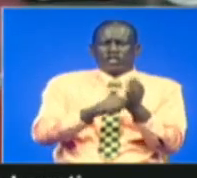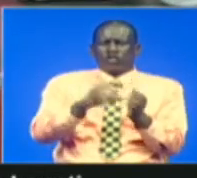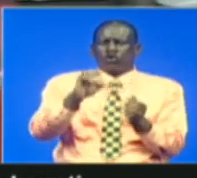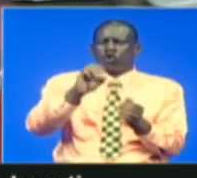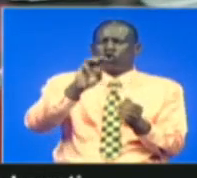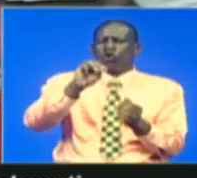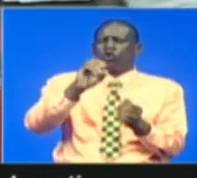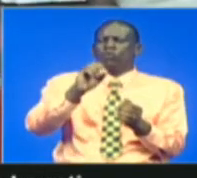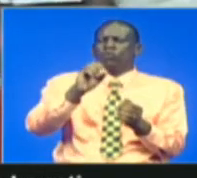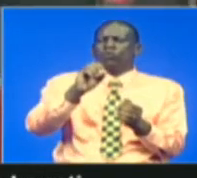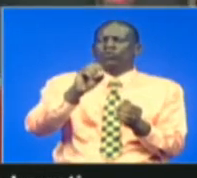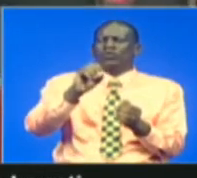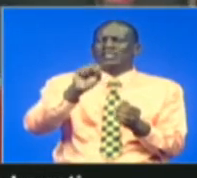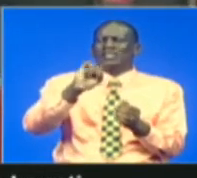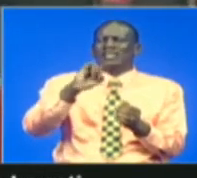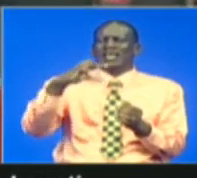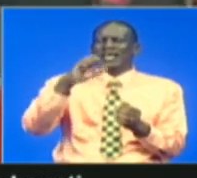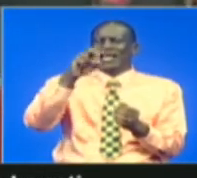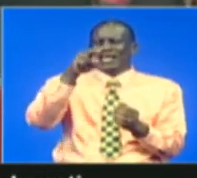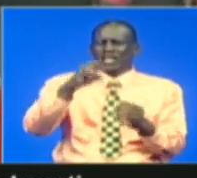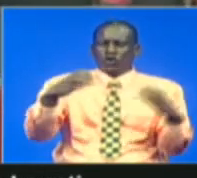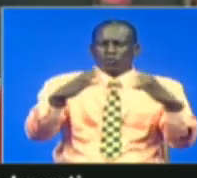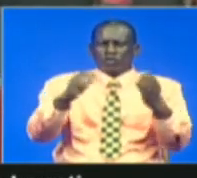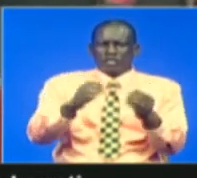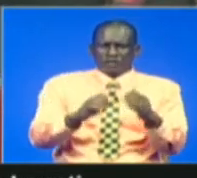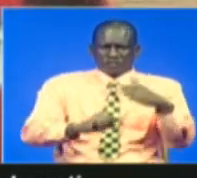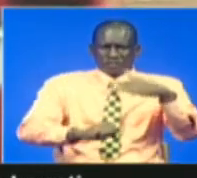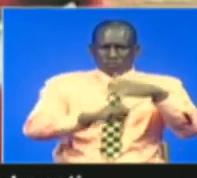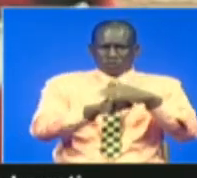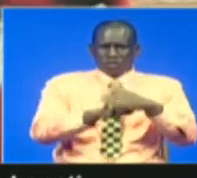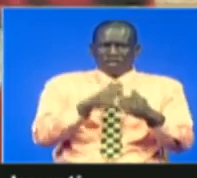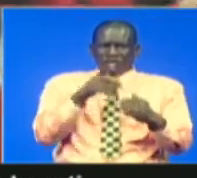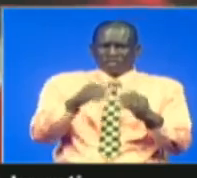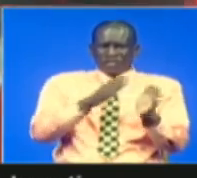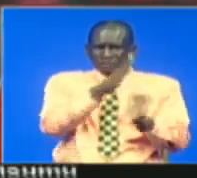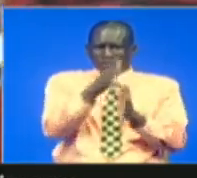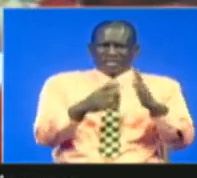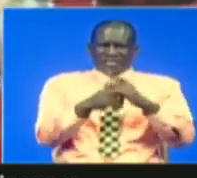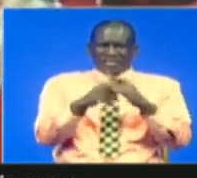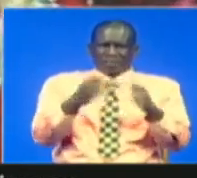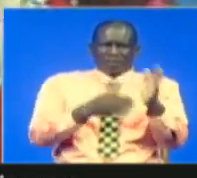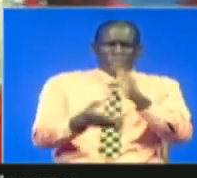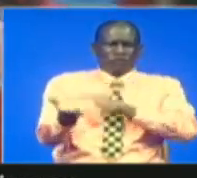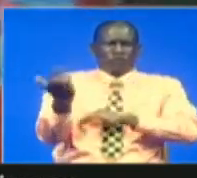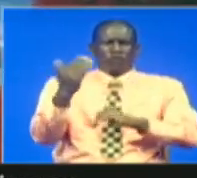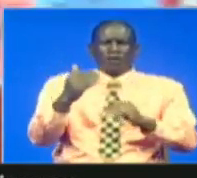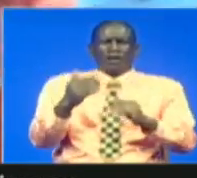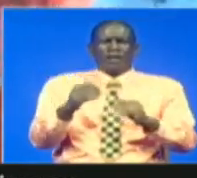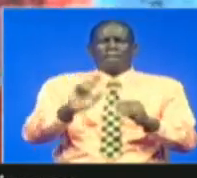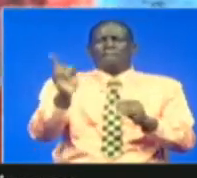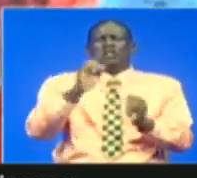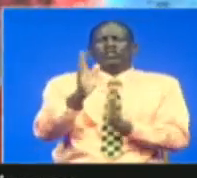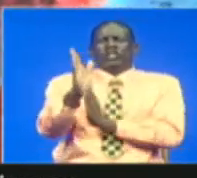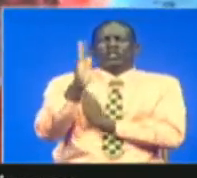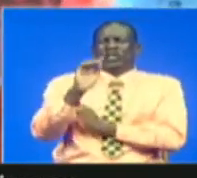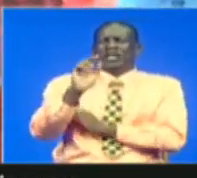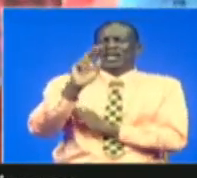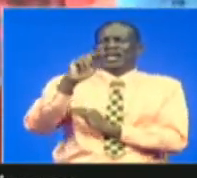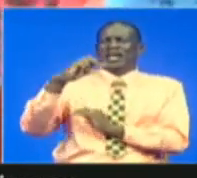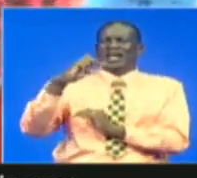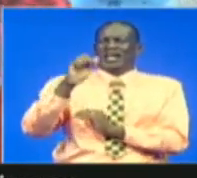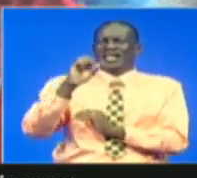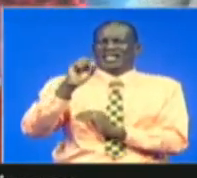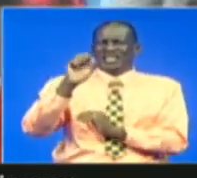Community Bursary. Mradi huo ambao ulianzishwa na aliyekuwa waziri wa usalama marehemu Joseph Nkaisiri unaniwia kuwezesha wanafunzi